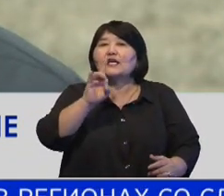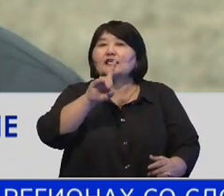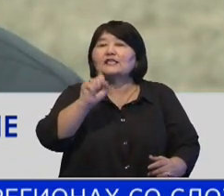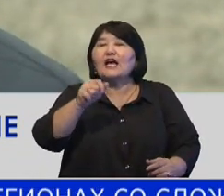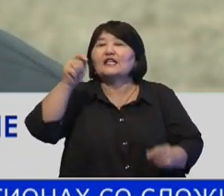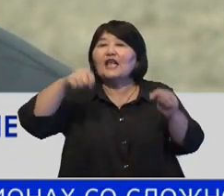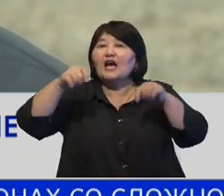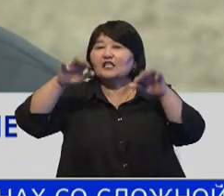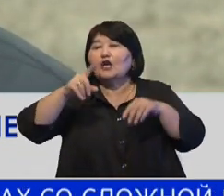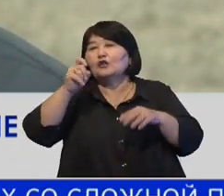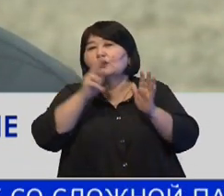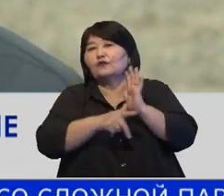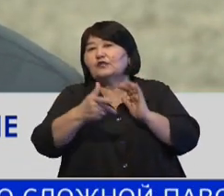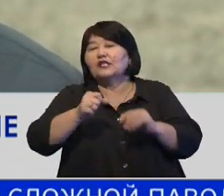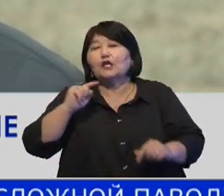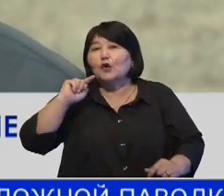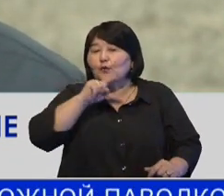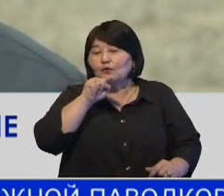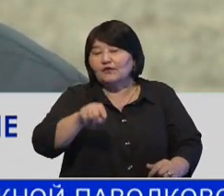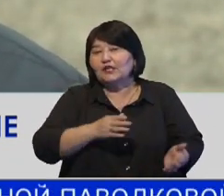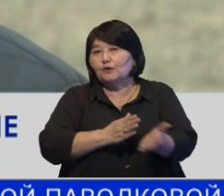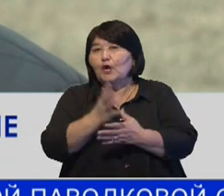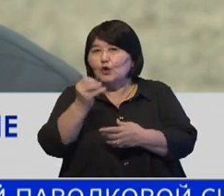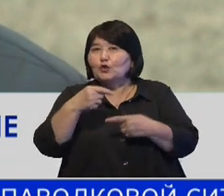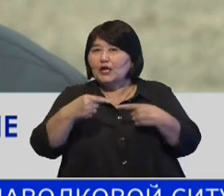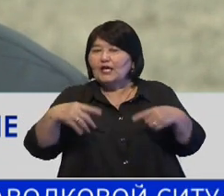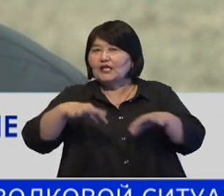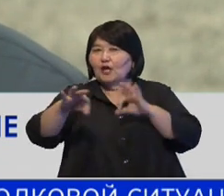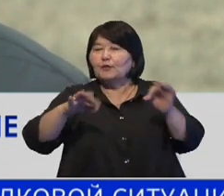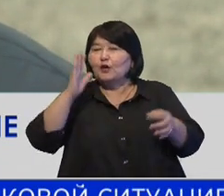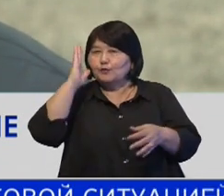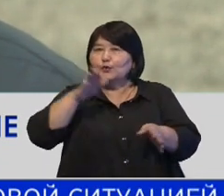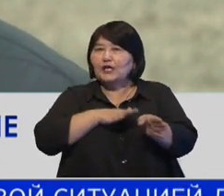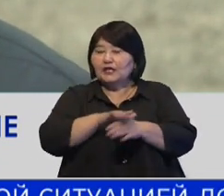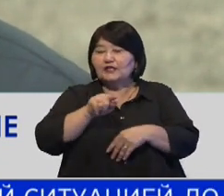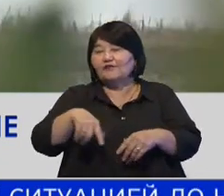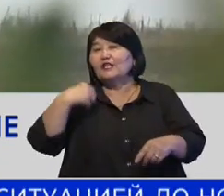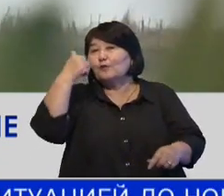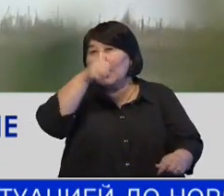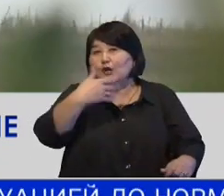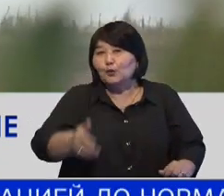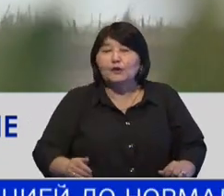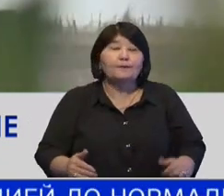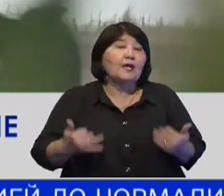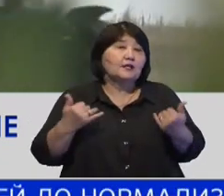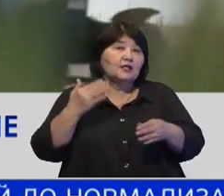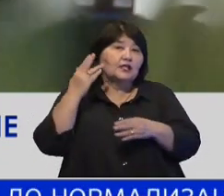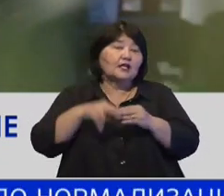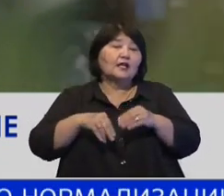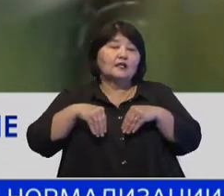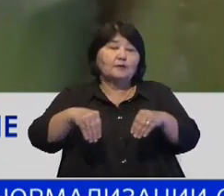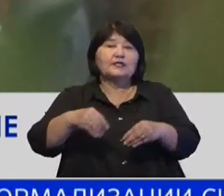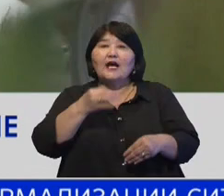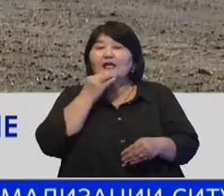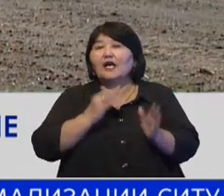дождеванием 198 гектаров кукурузы. В этом направлении есть еще ряд проектов, которые будут реализованы в этом году. Сейчас завершается посев ранних